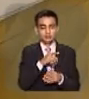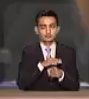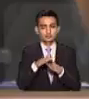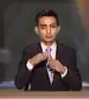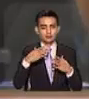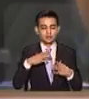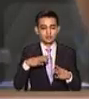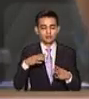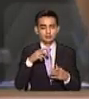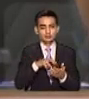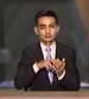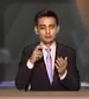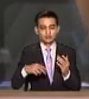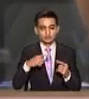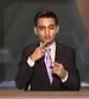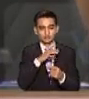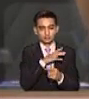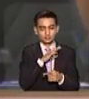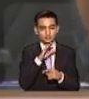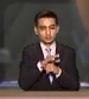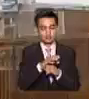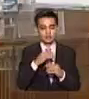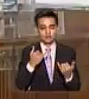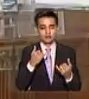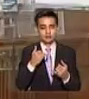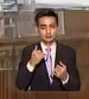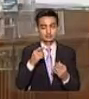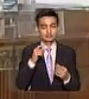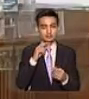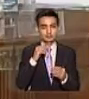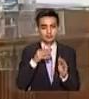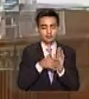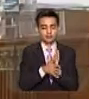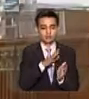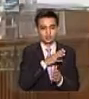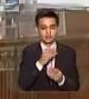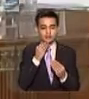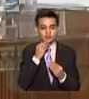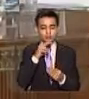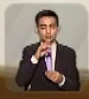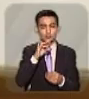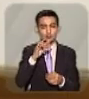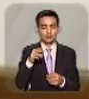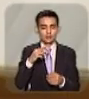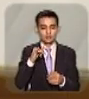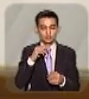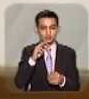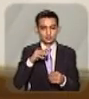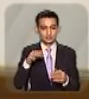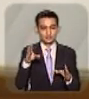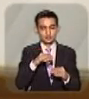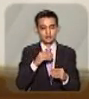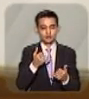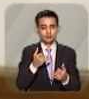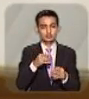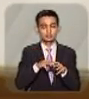Реальные доходы населения не увеличиваются, чего не скажешь о расходах, к примеру, на продукты. Нурсултан Назарбаев считает, что члены правительства,